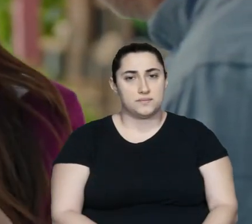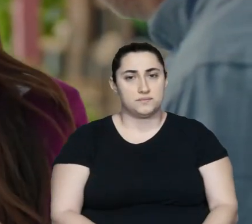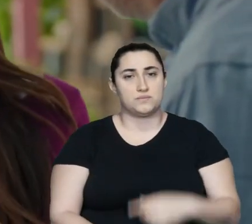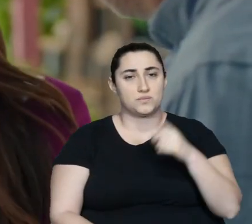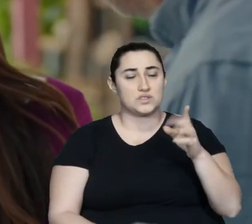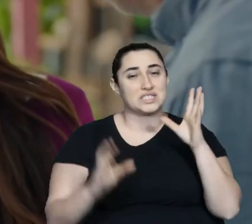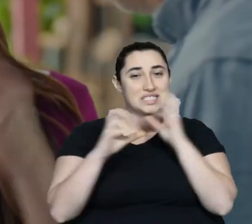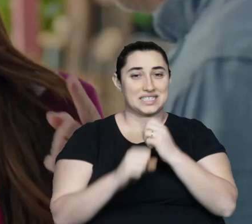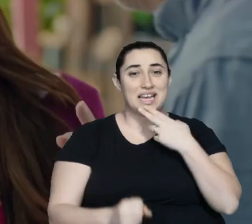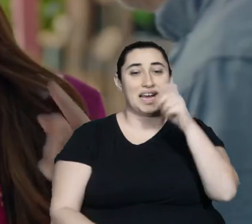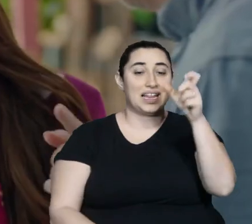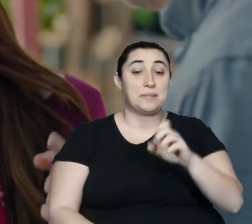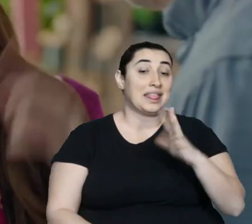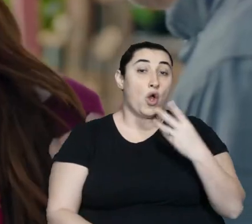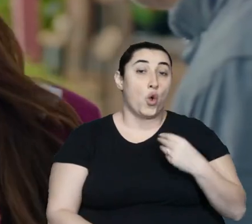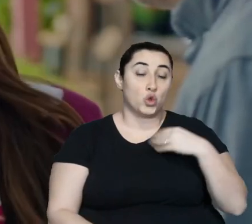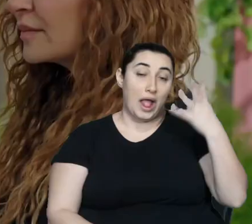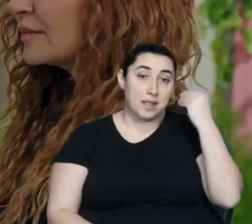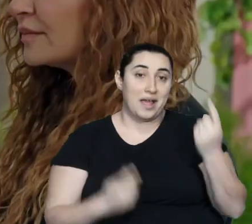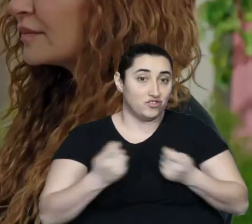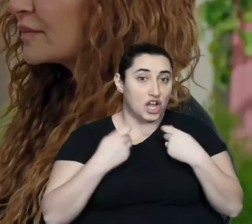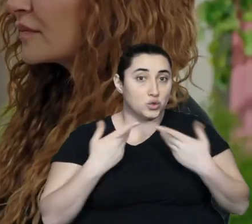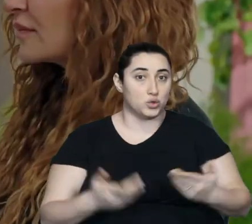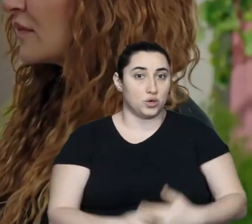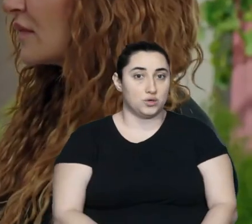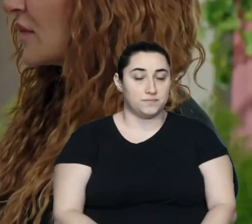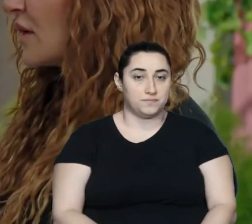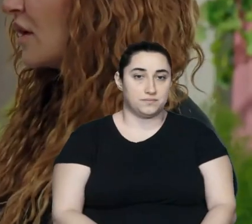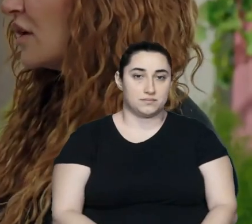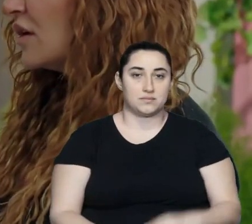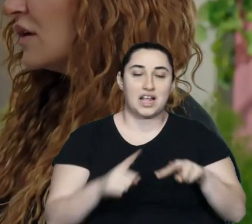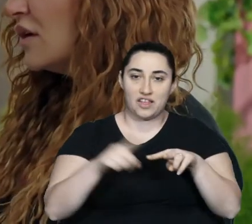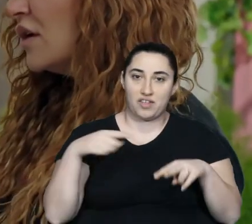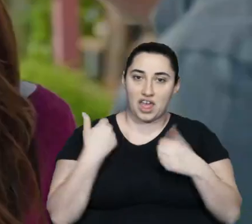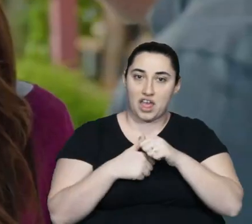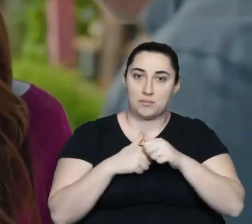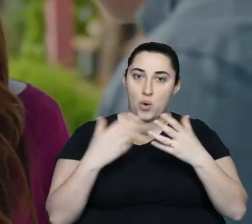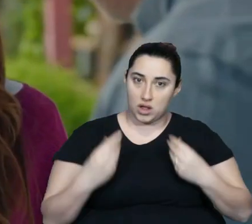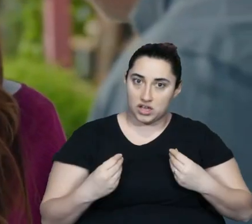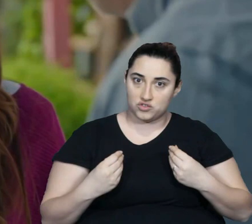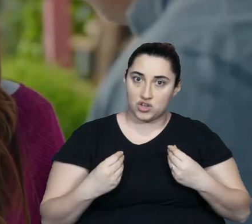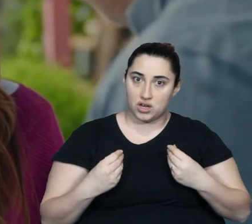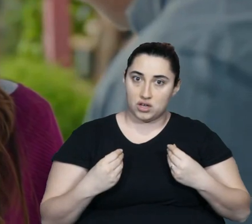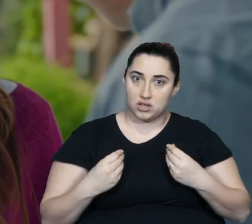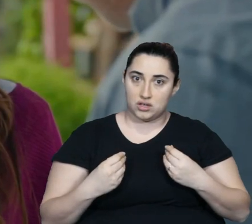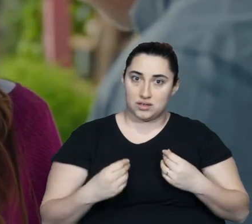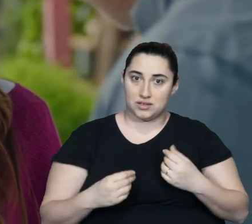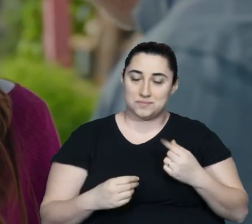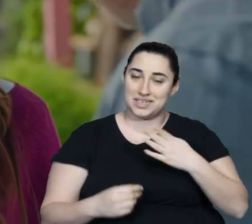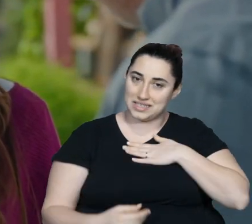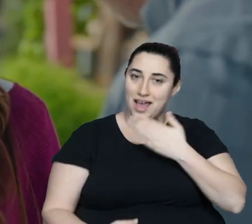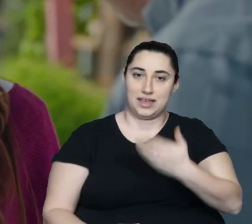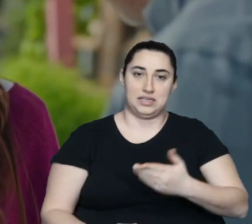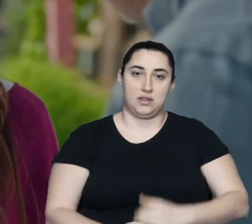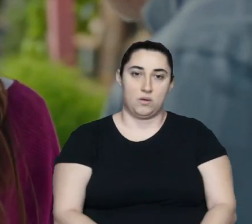Bu esrarengiz hanımın alameti farikasını çözmeye çalışıyorum İbrahim. Alev benim eşim olacak. Sen biraz daha saygılı